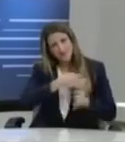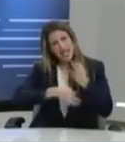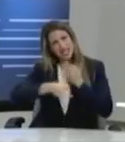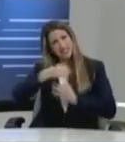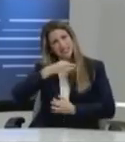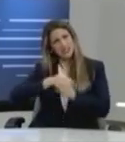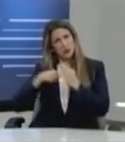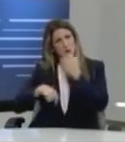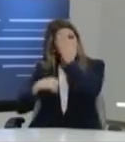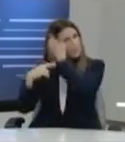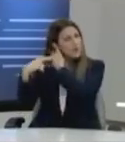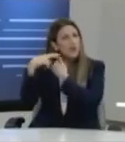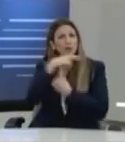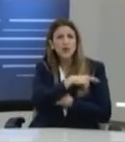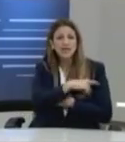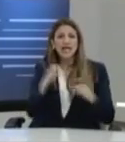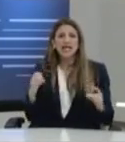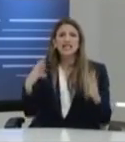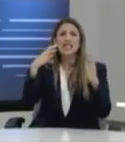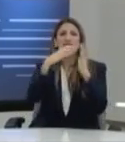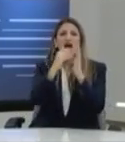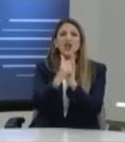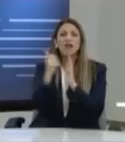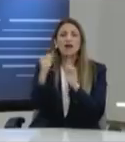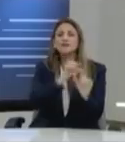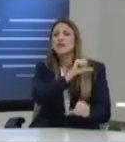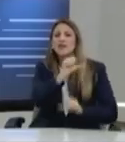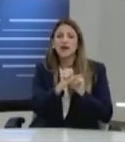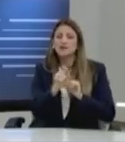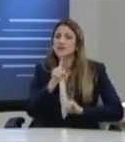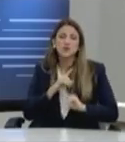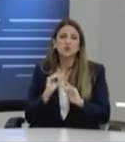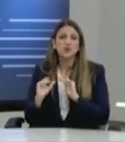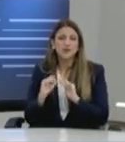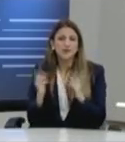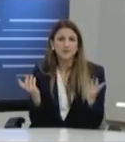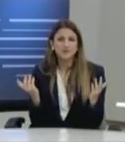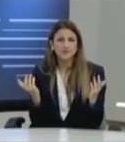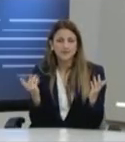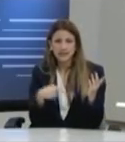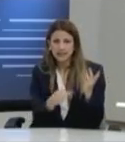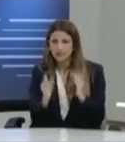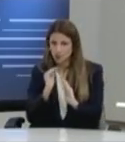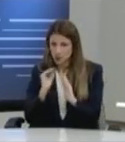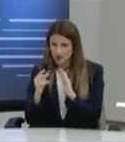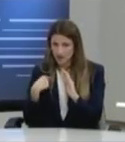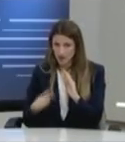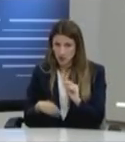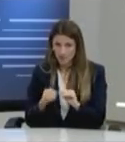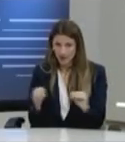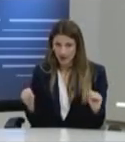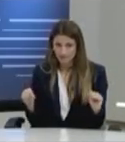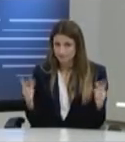ακριβώς προστατεύεται με το να μην αλλάξετε το άρθρο 16. Ποιον προστατεύεται σήμερα. Ποιον προστατεύεται. Προστατεύεται τη δημόσια